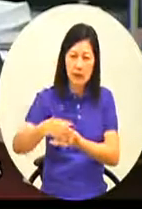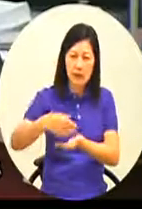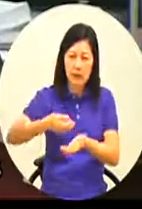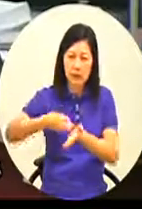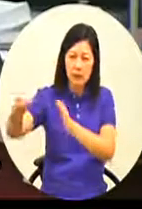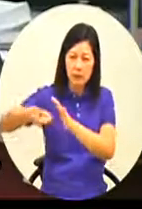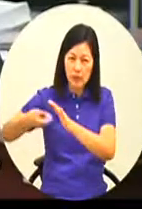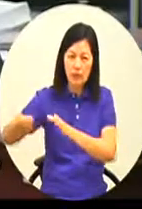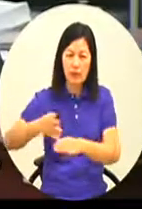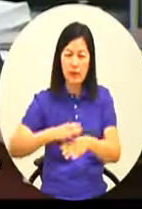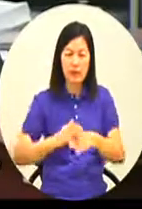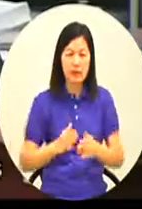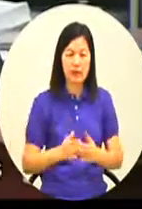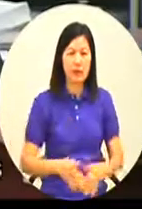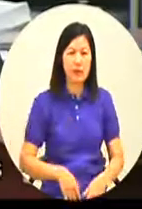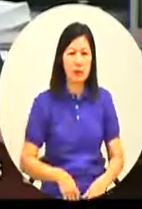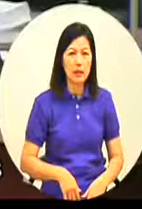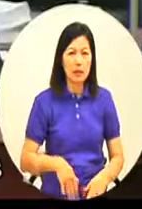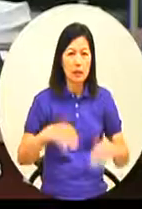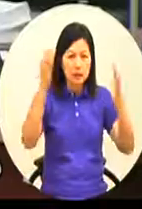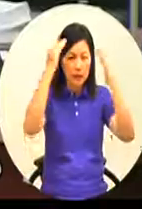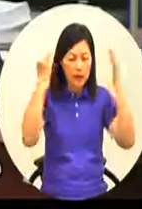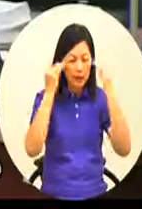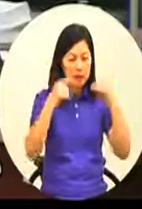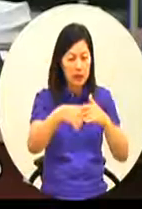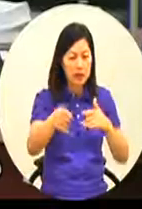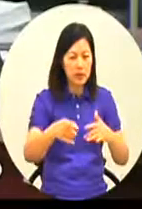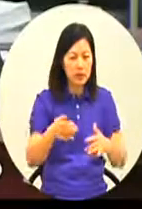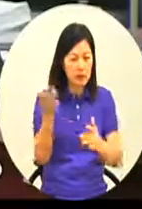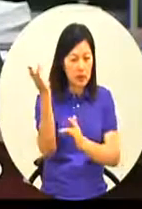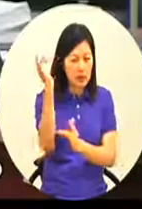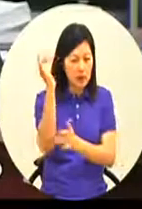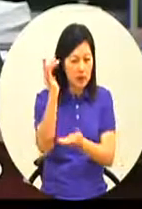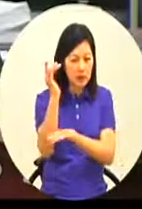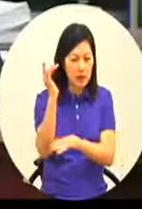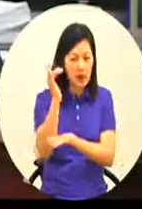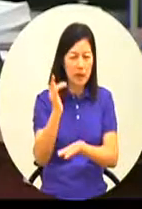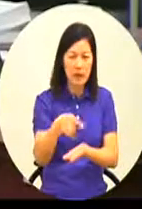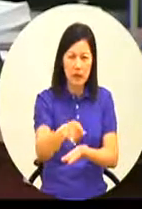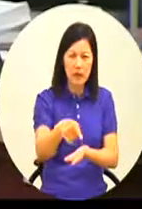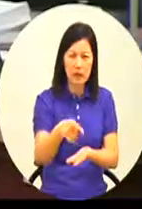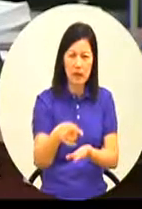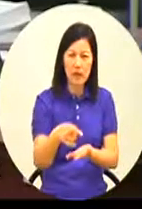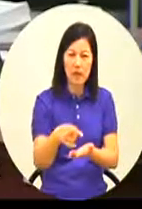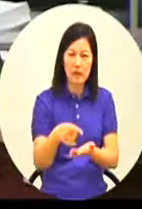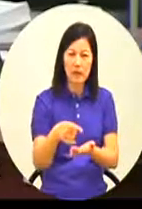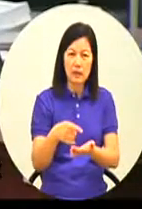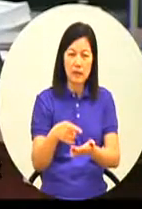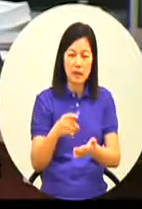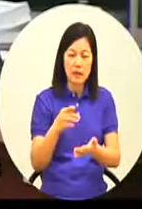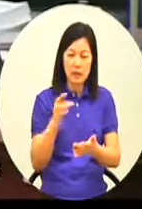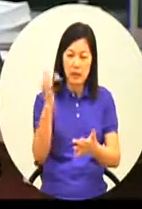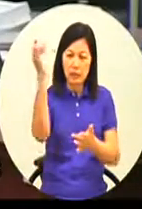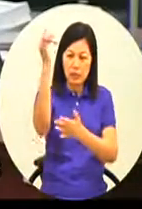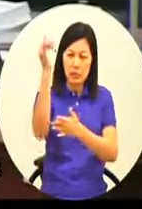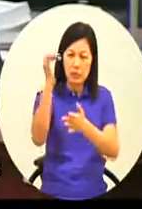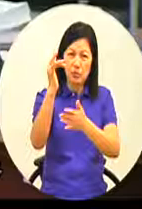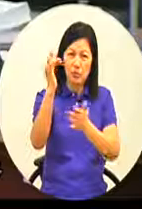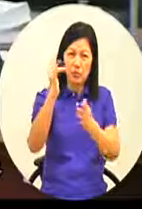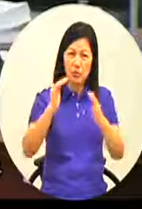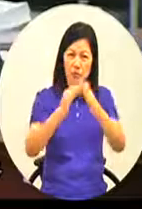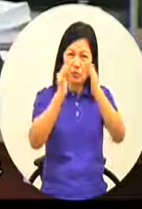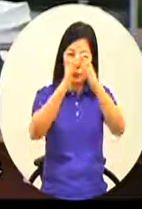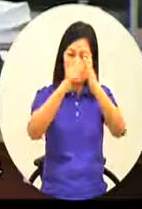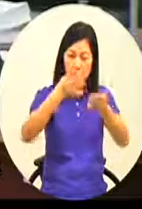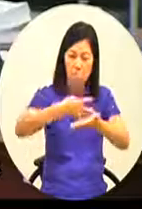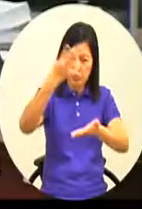嘛，嘛找袂离啊。用遐高空做的树啊，真偌悬嘞，头四楼悬啊，树啊有四楼悬啊。啊，四楼悬，你一般的